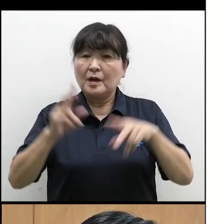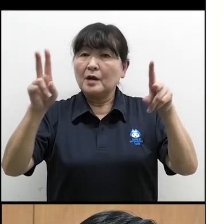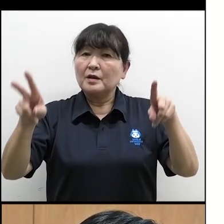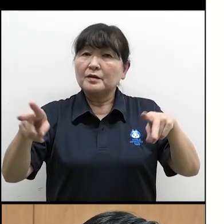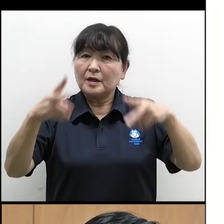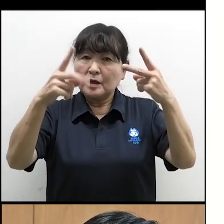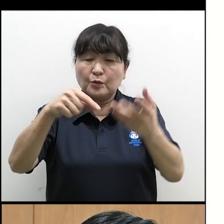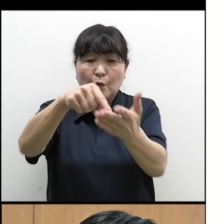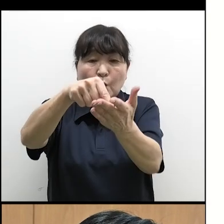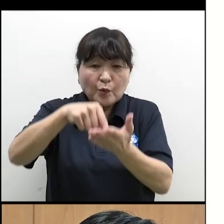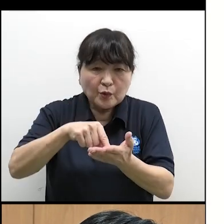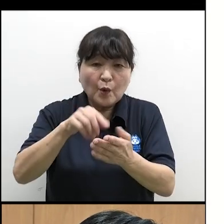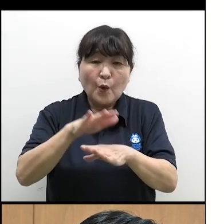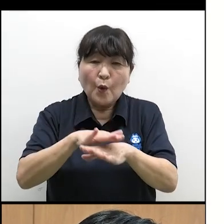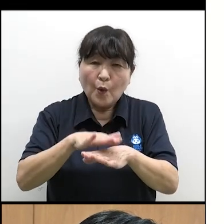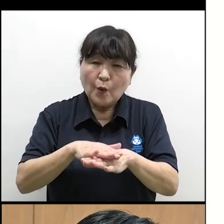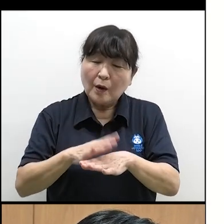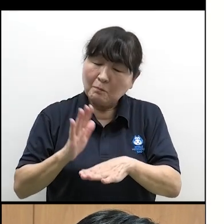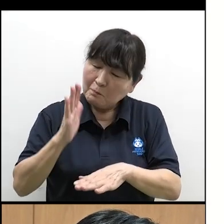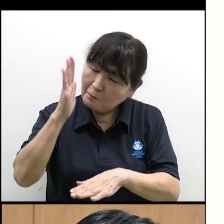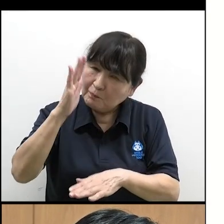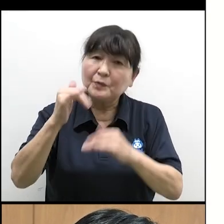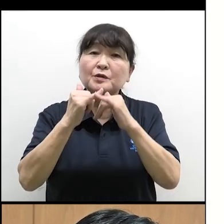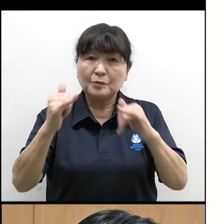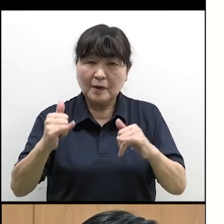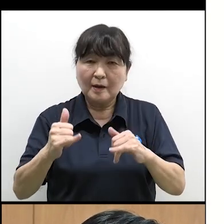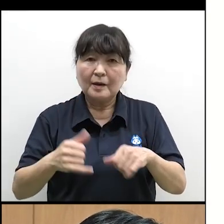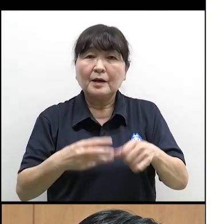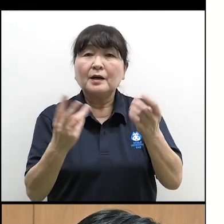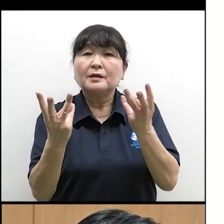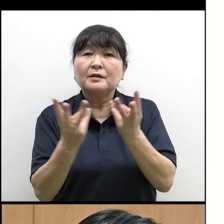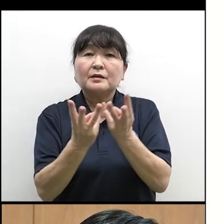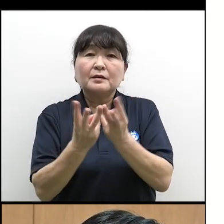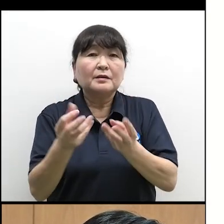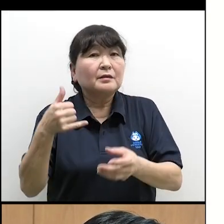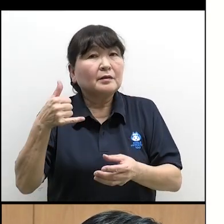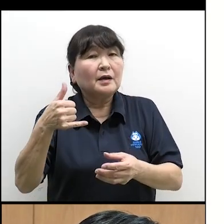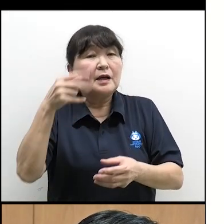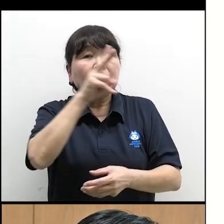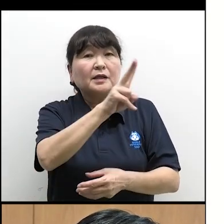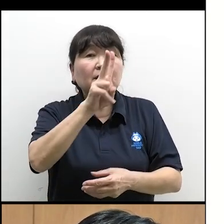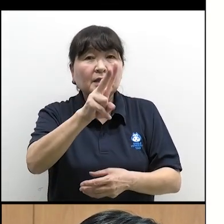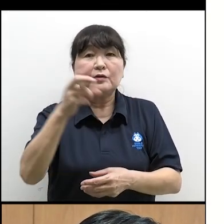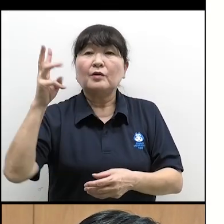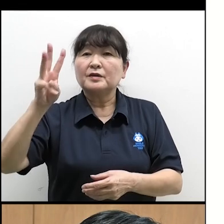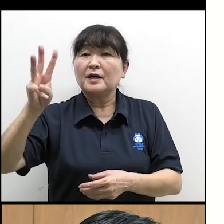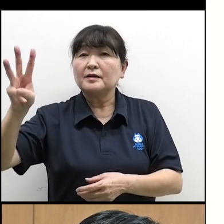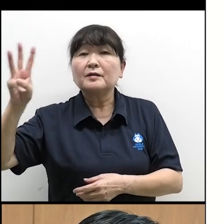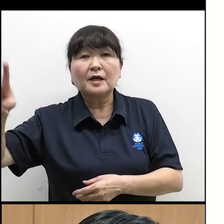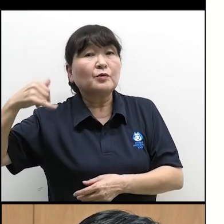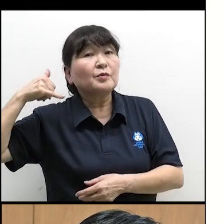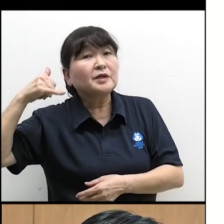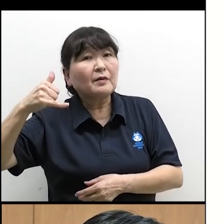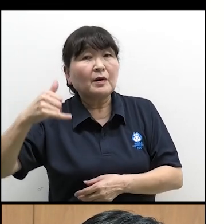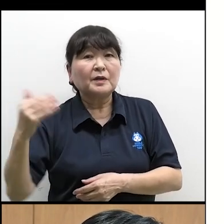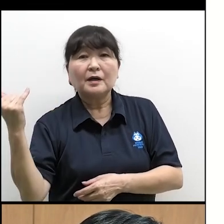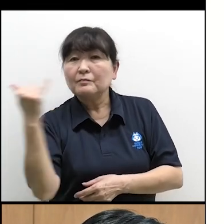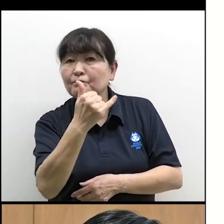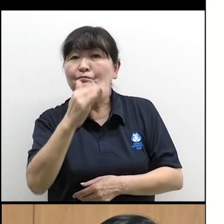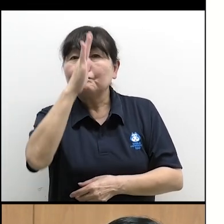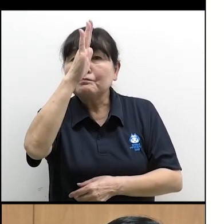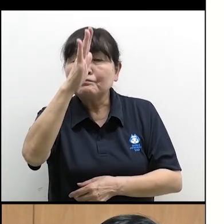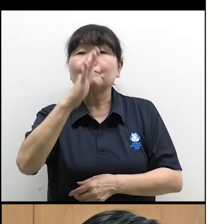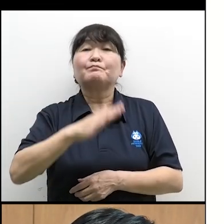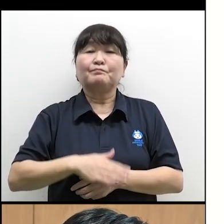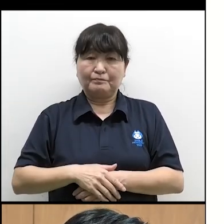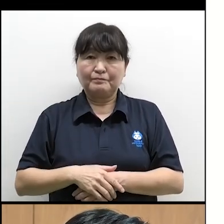が困難な方はこの 22-3333 までお電話いただけると、その他の応募方法についてご案内い